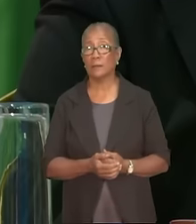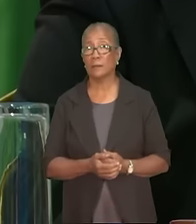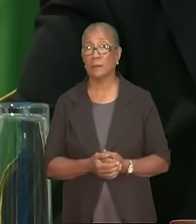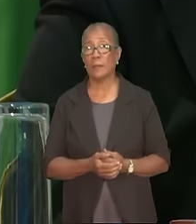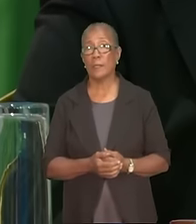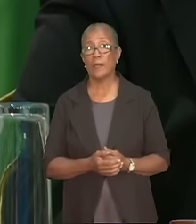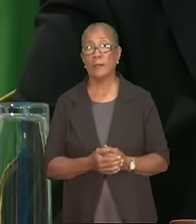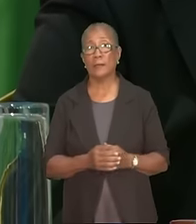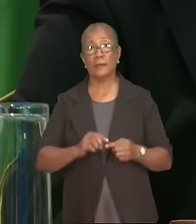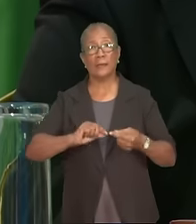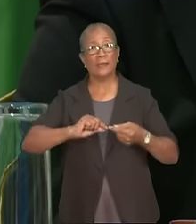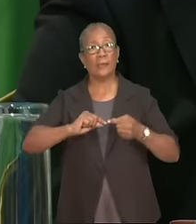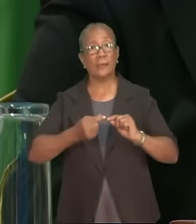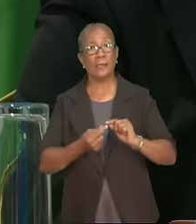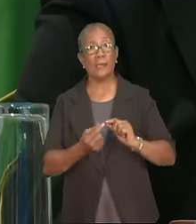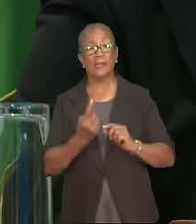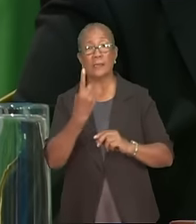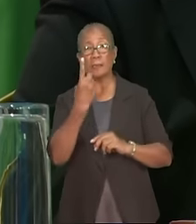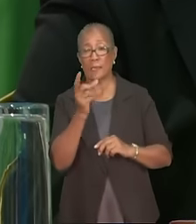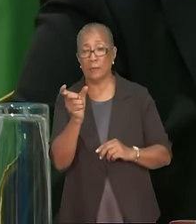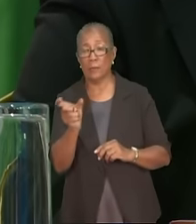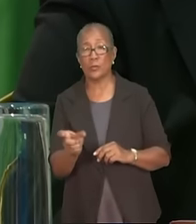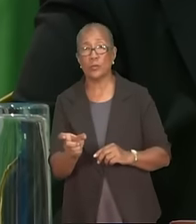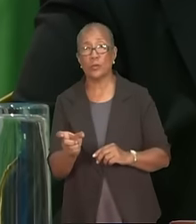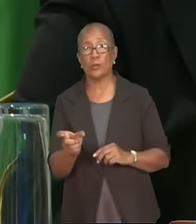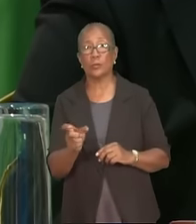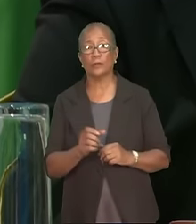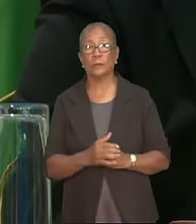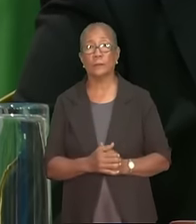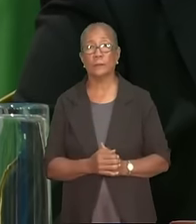criteria is 1 persoon per huishouden.